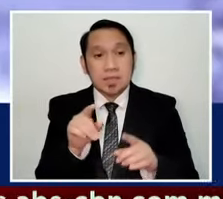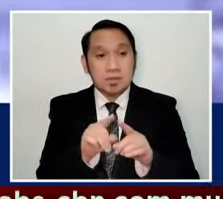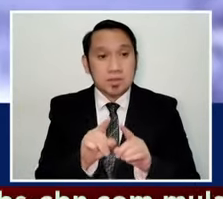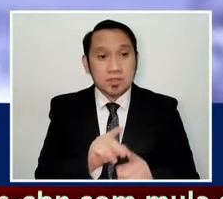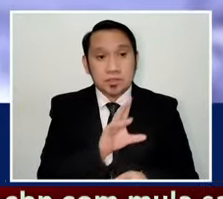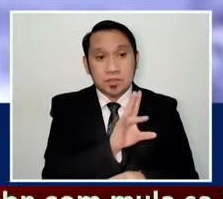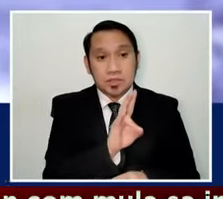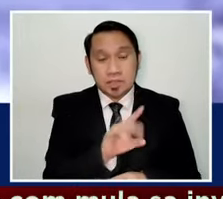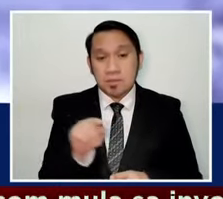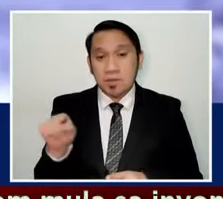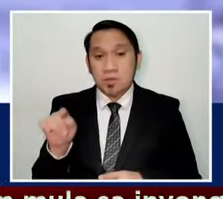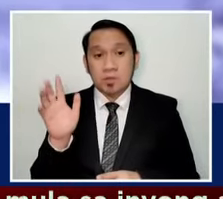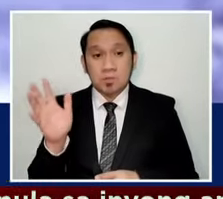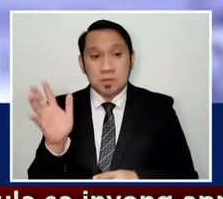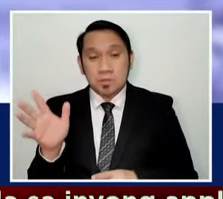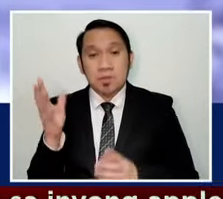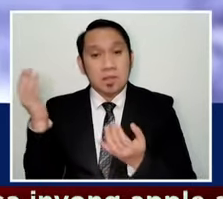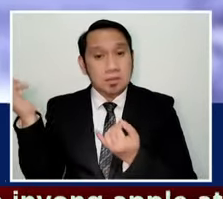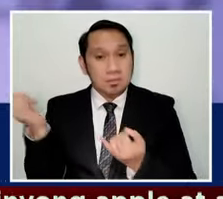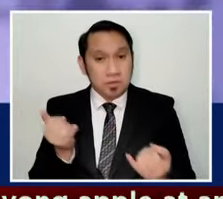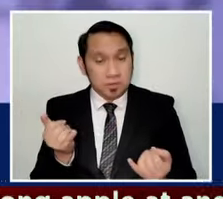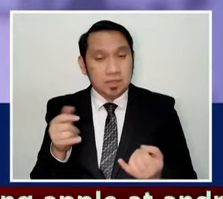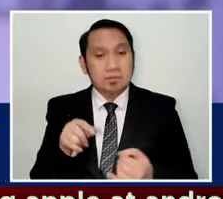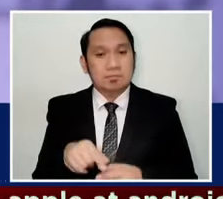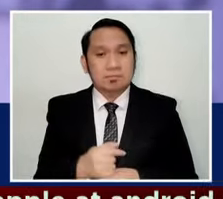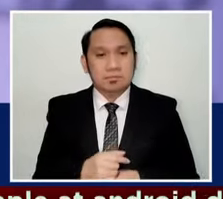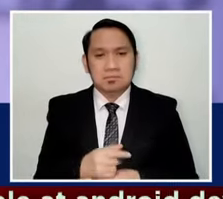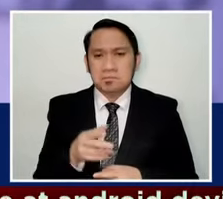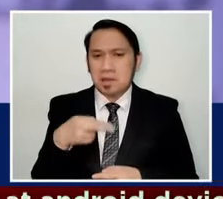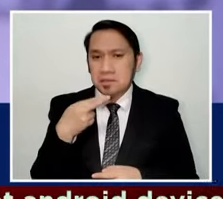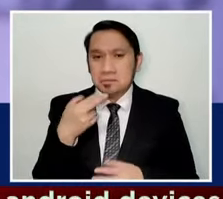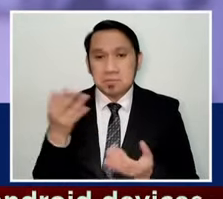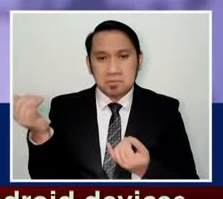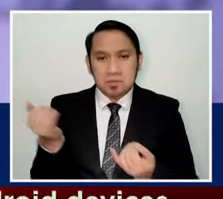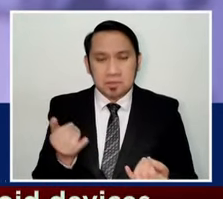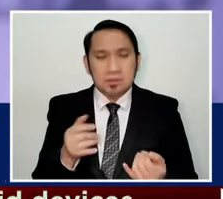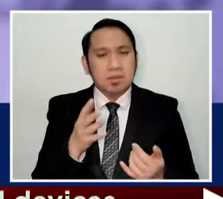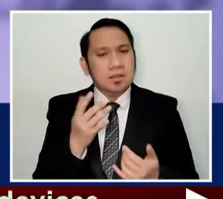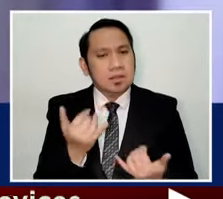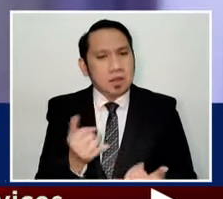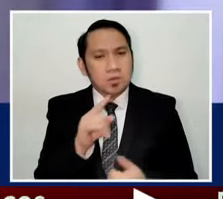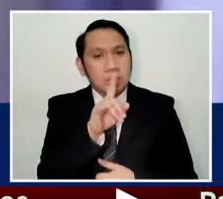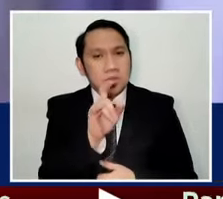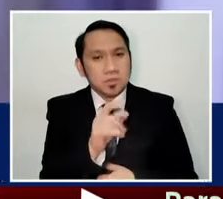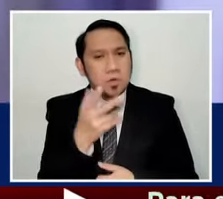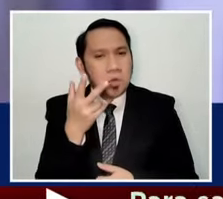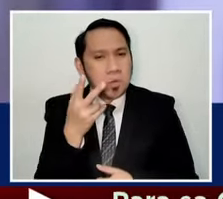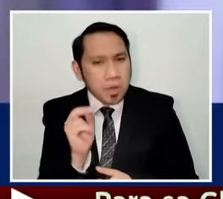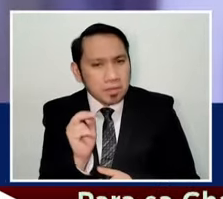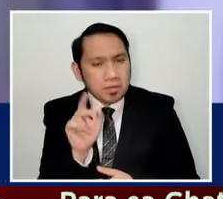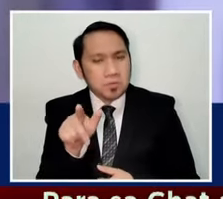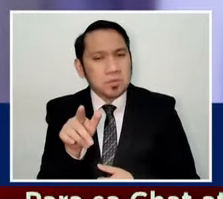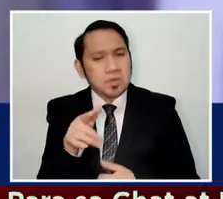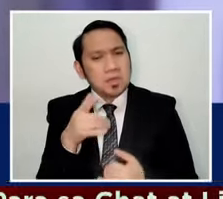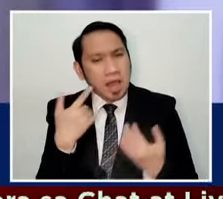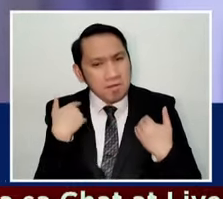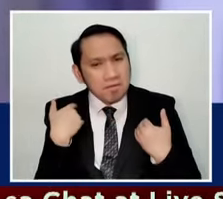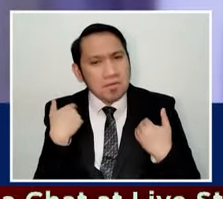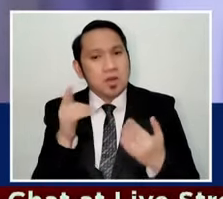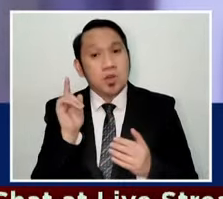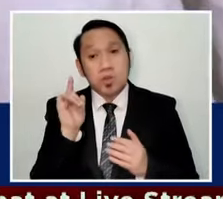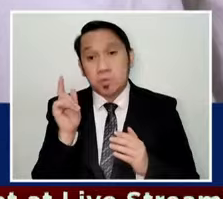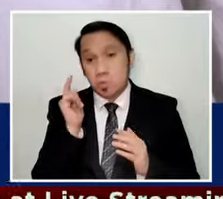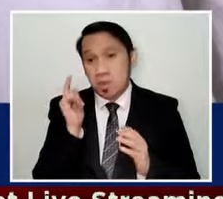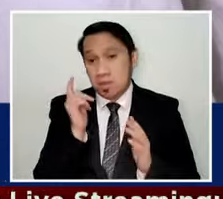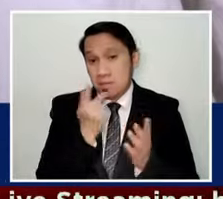to 50 pesos ang imported. Nang matanong kung kailan mararamdaman ang 20 pesos na presyo ng bigas, sagot ng